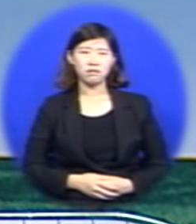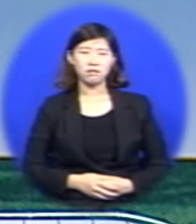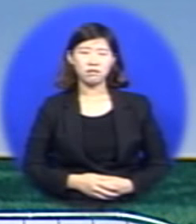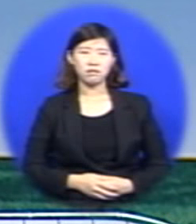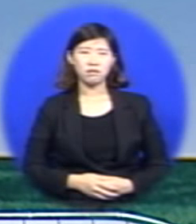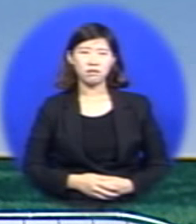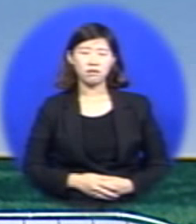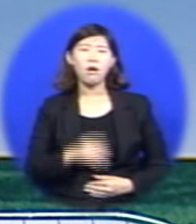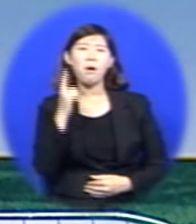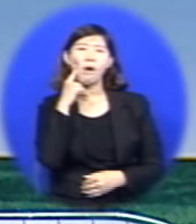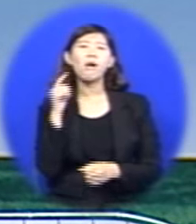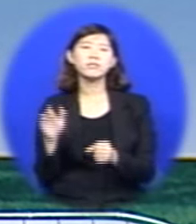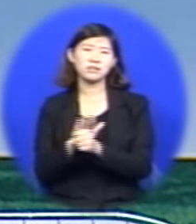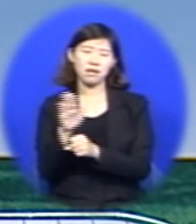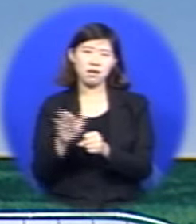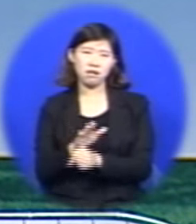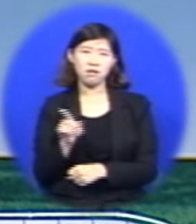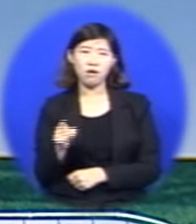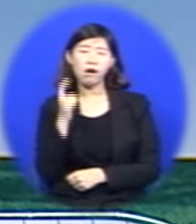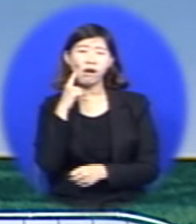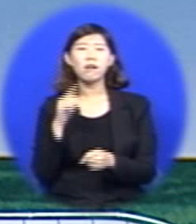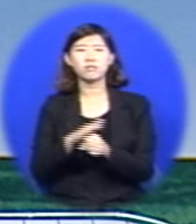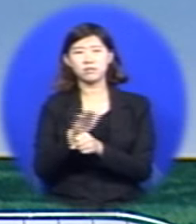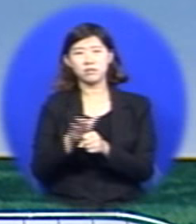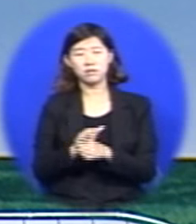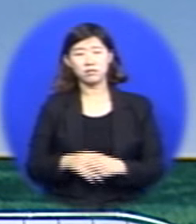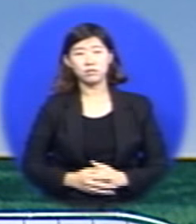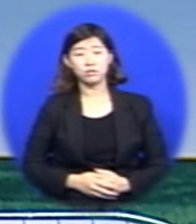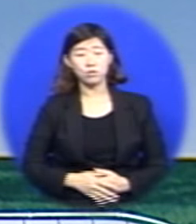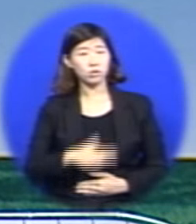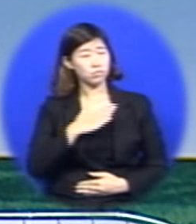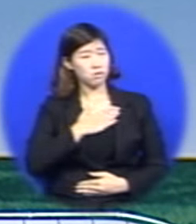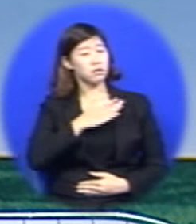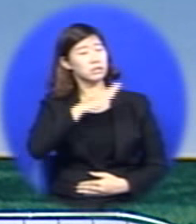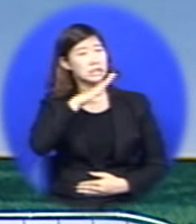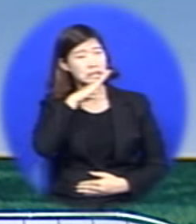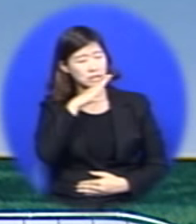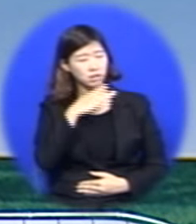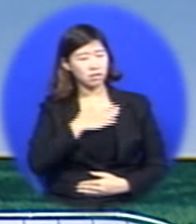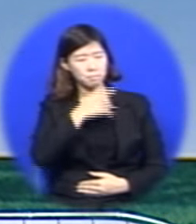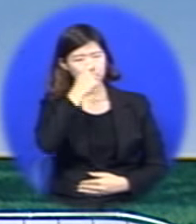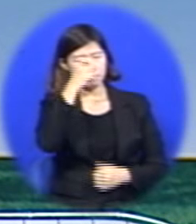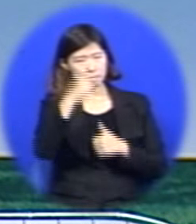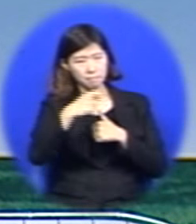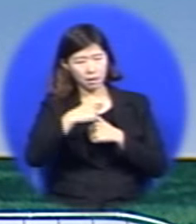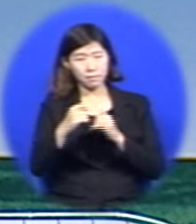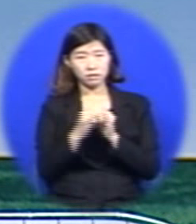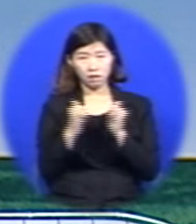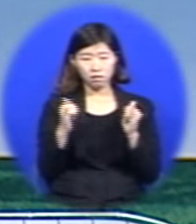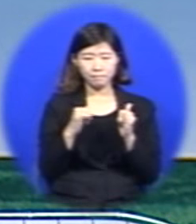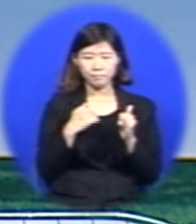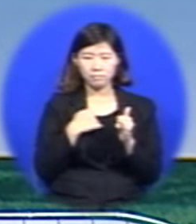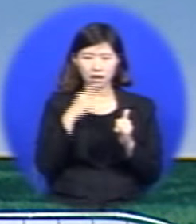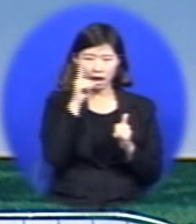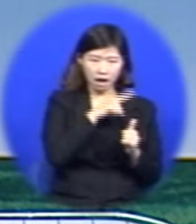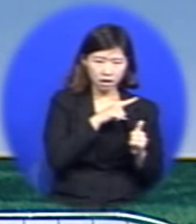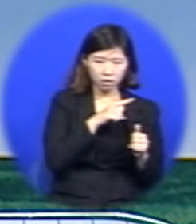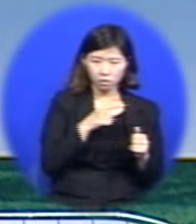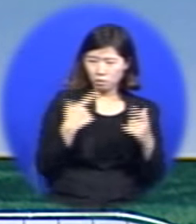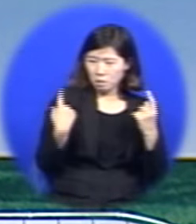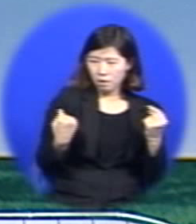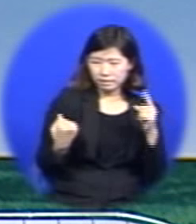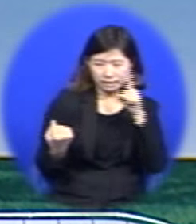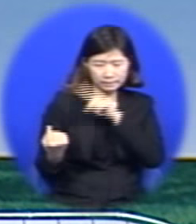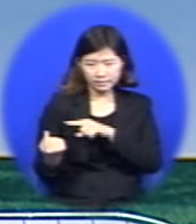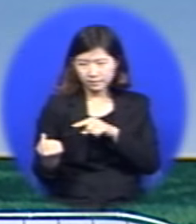여러분, 우리가 진짜 나를 핍박하는 자를 악을 악으로 갚지 않고 오히려 그를 사랑할 수